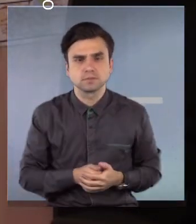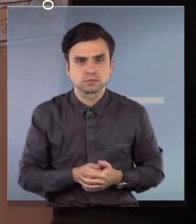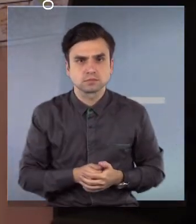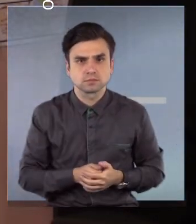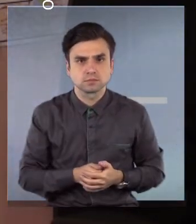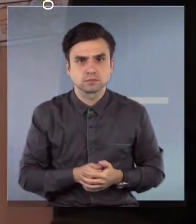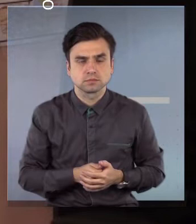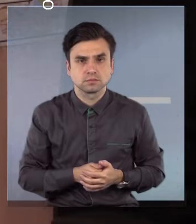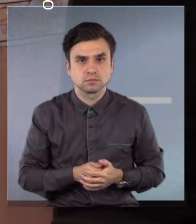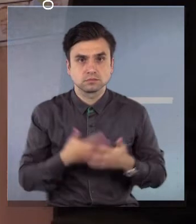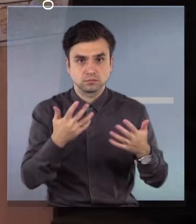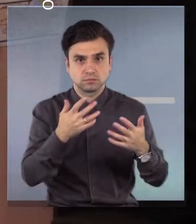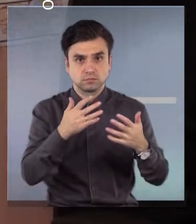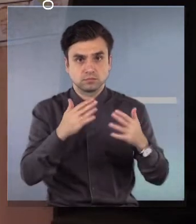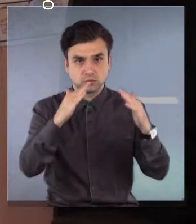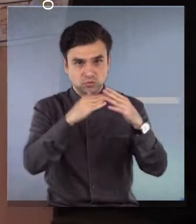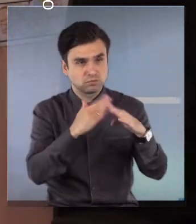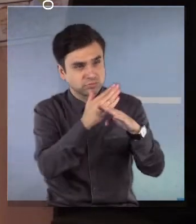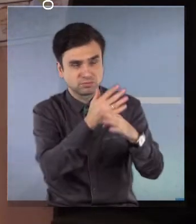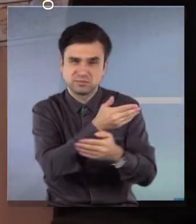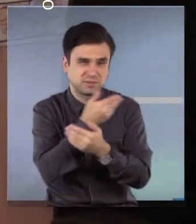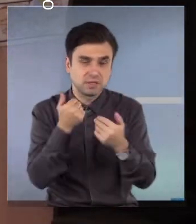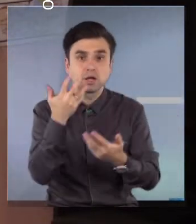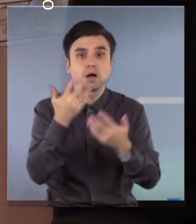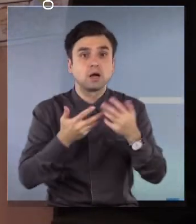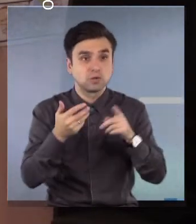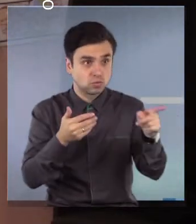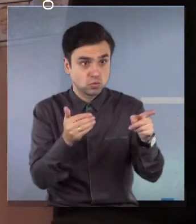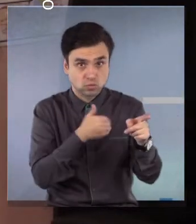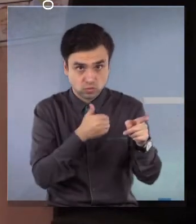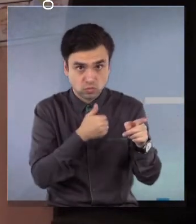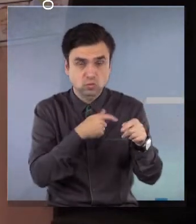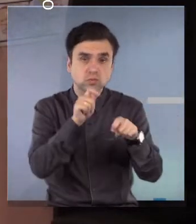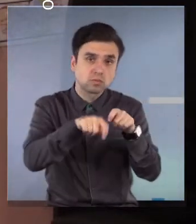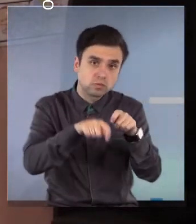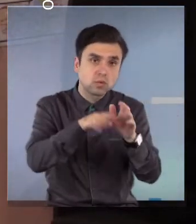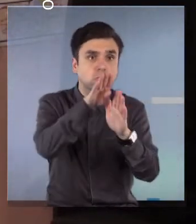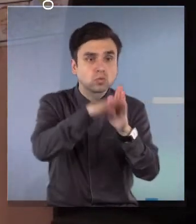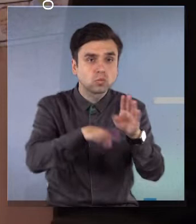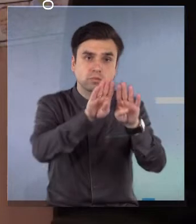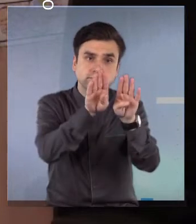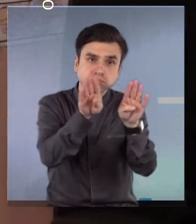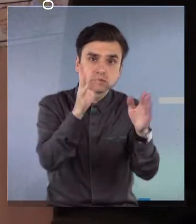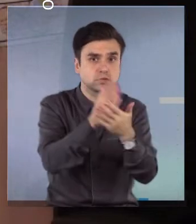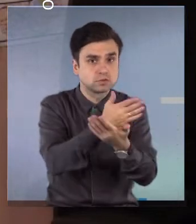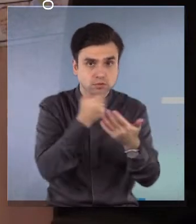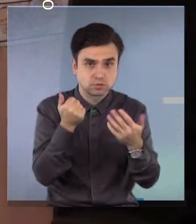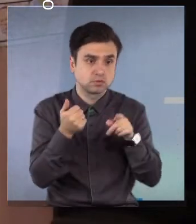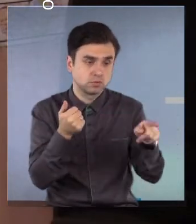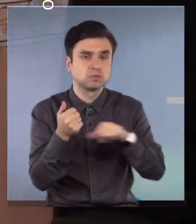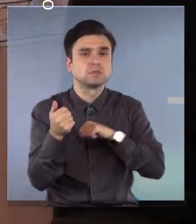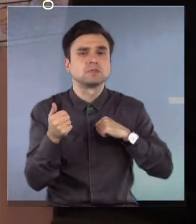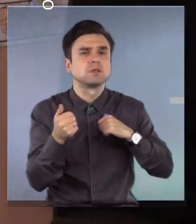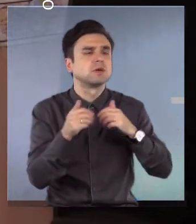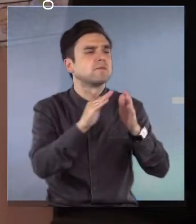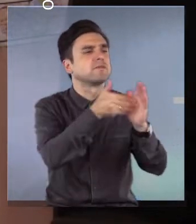з'ясувати аварійність, він в приватному порядку повинен звернутися до спеціаліста. Уют таких послуг не надає. У